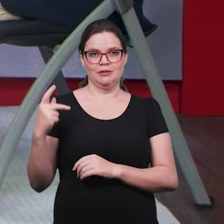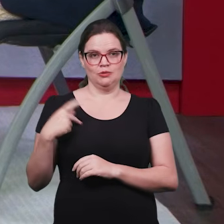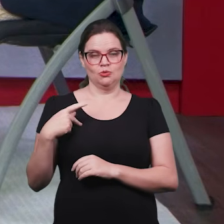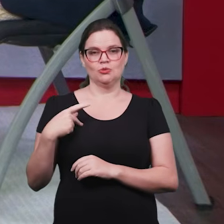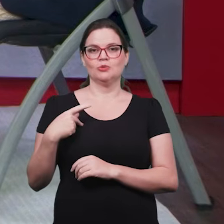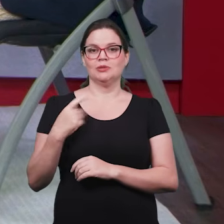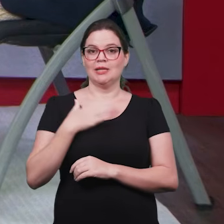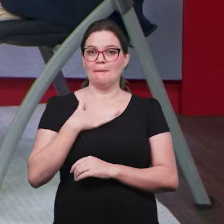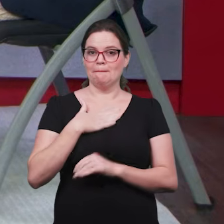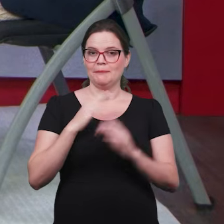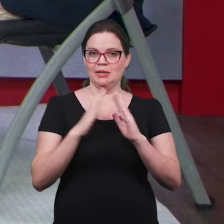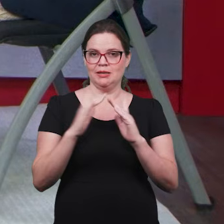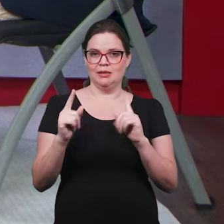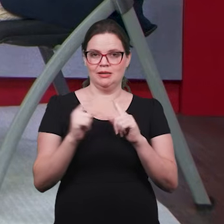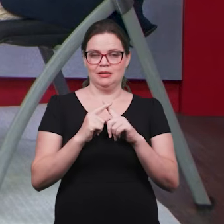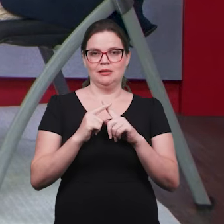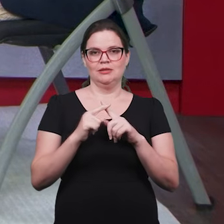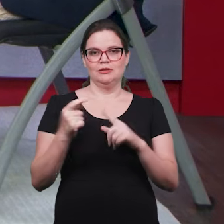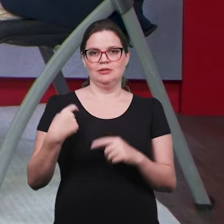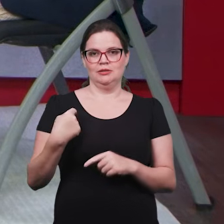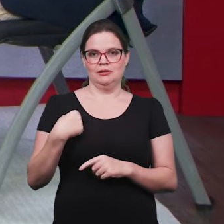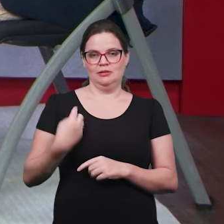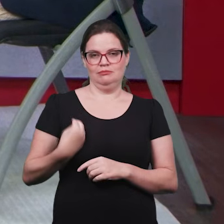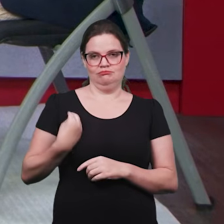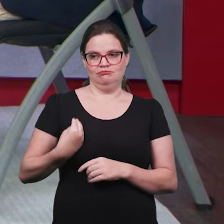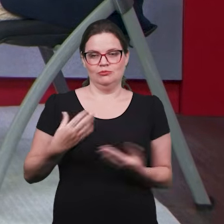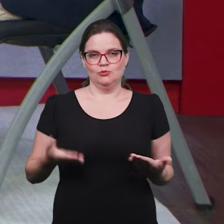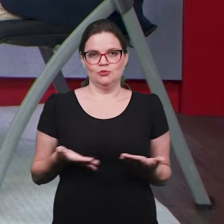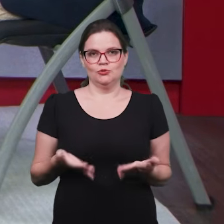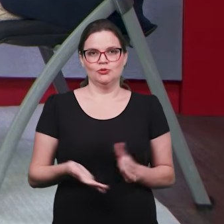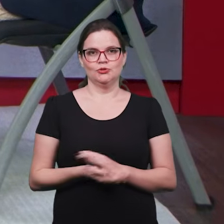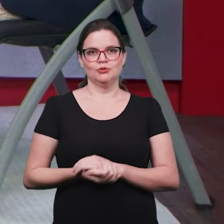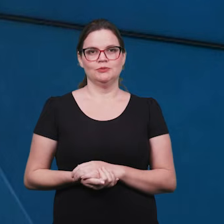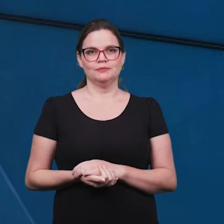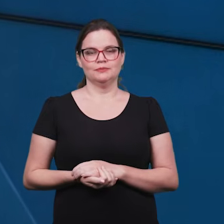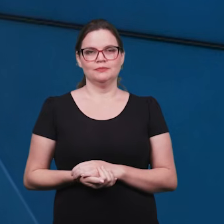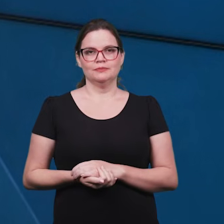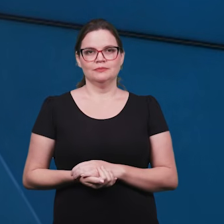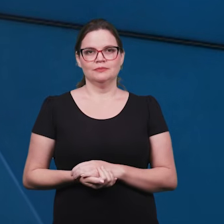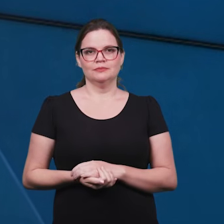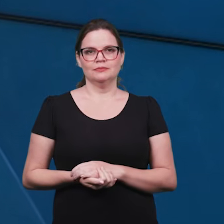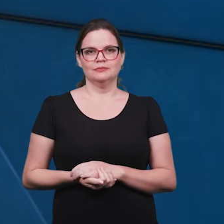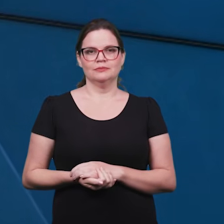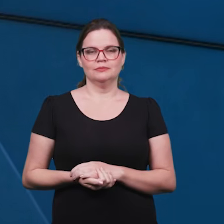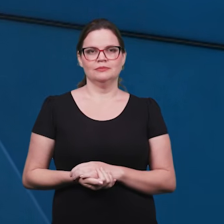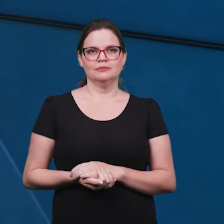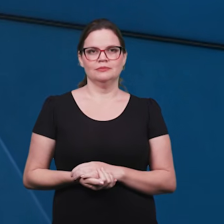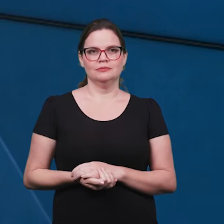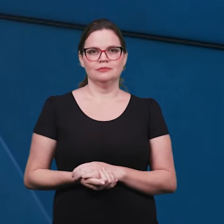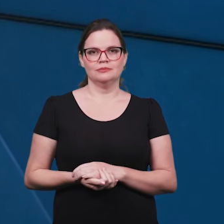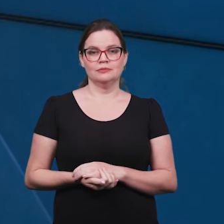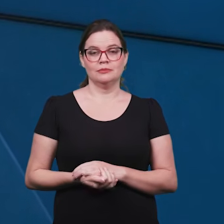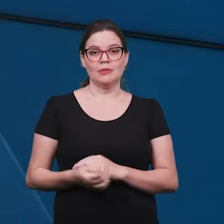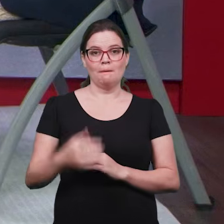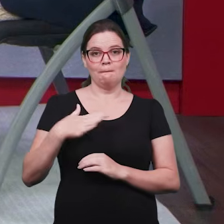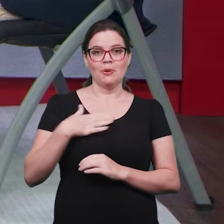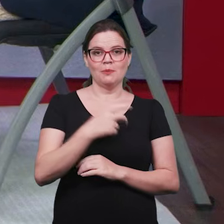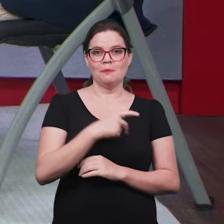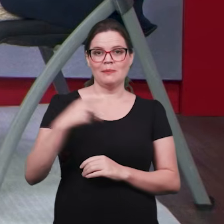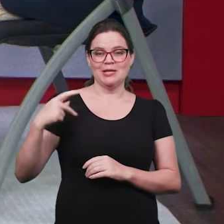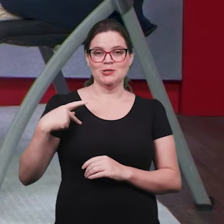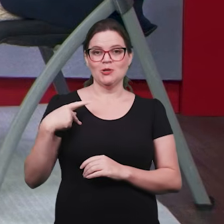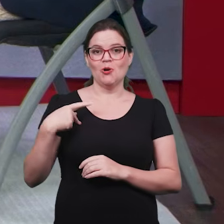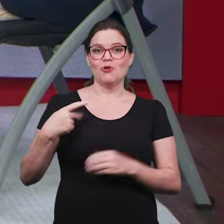meu pastor, né, o pastor da minha igreja, no qual eu agora estou, был приглашен здесь приехать в Бразилию. ele